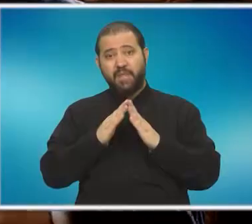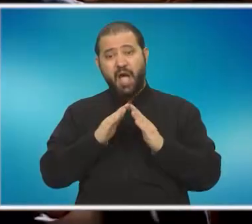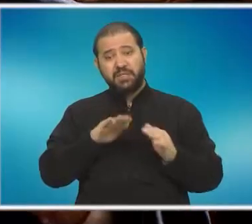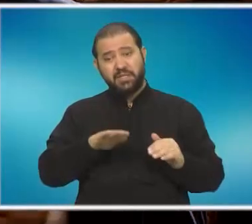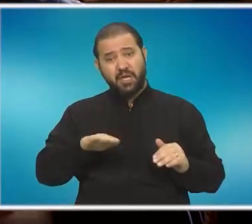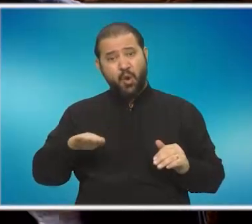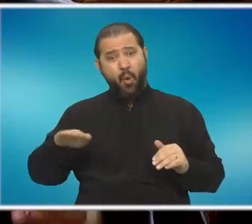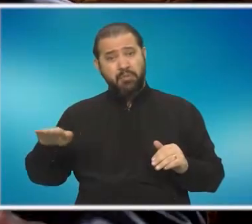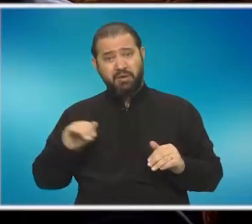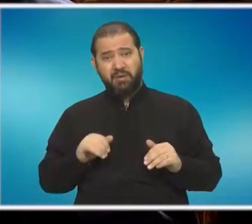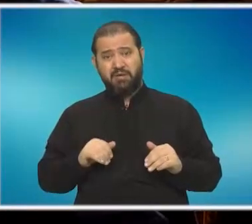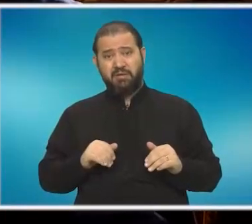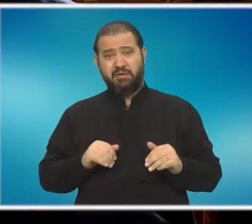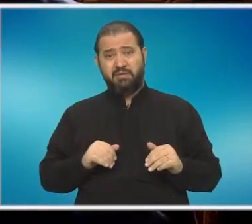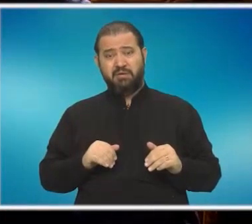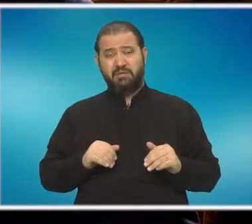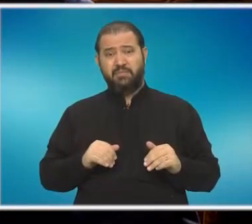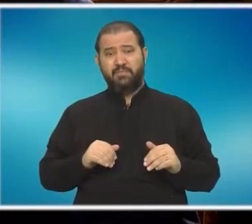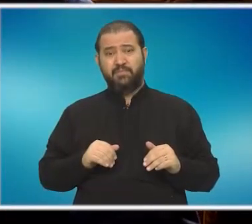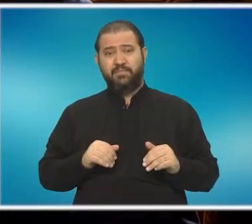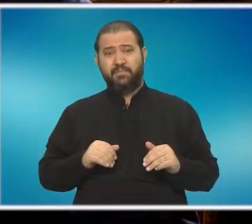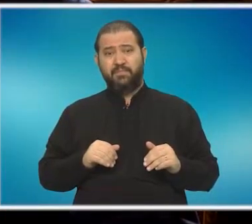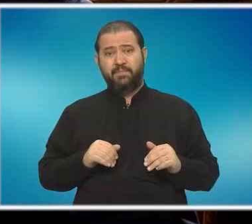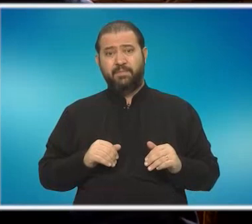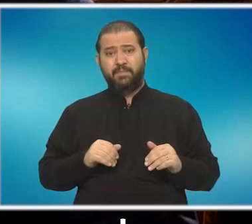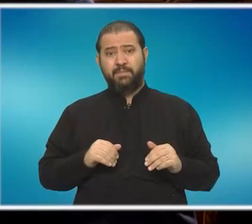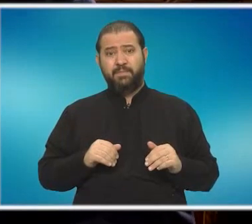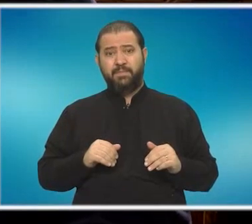case de copii, cum erau pe vremuri, cum sunt centre de plasament.